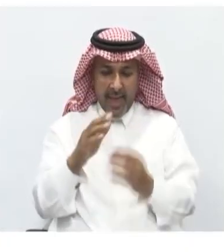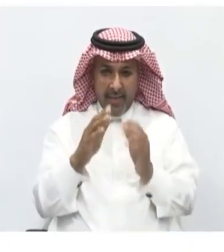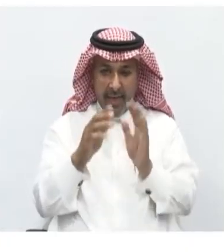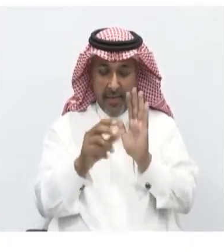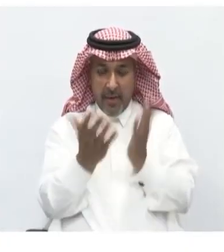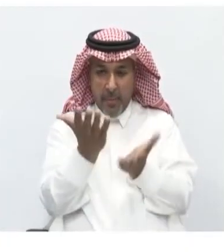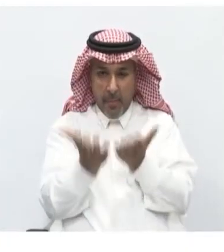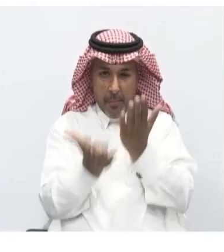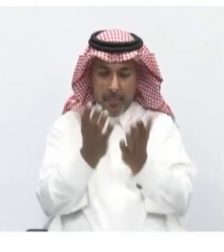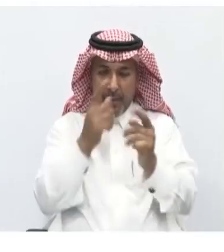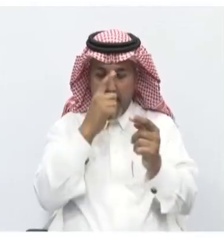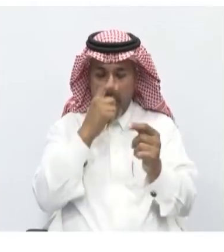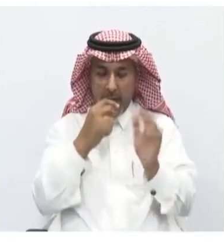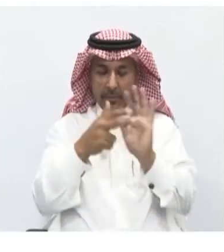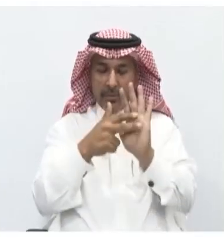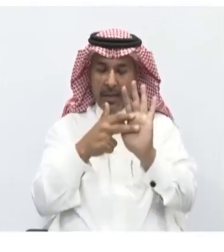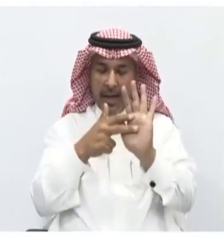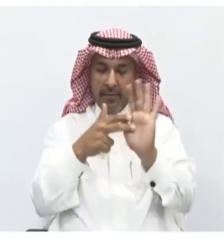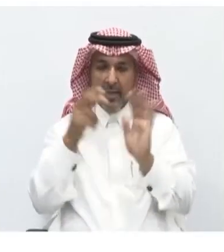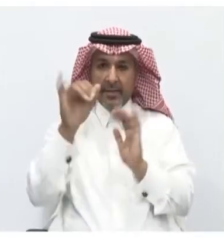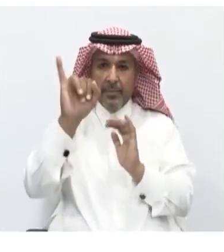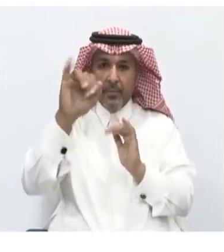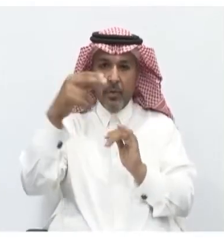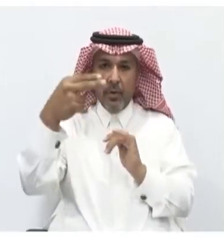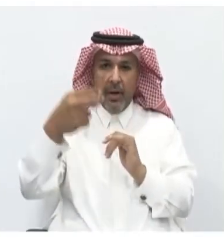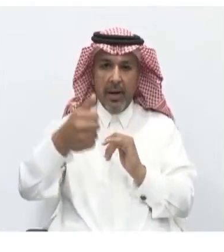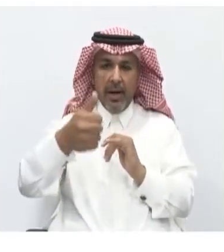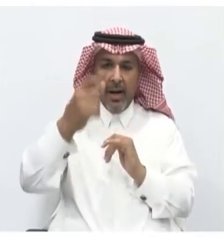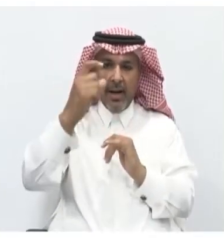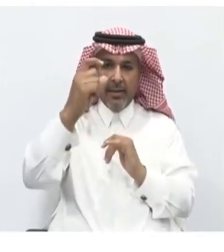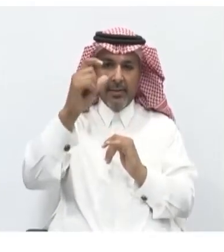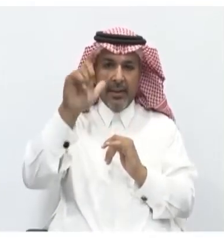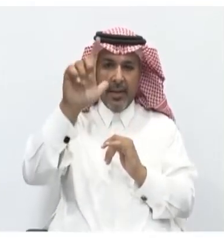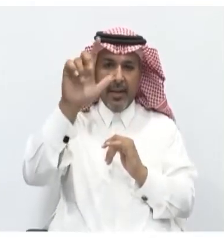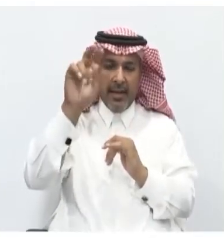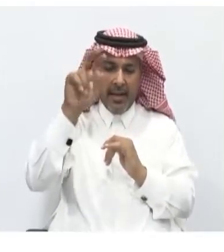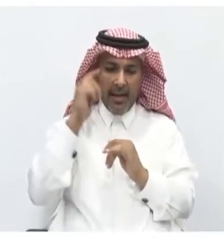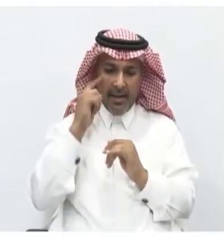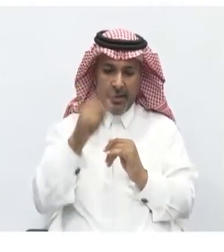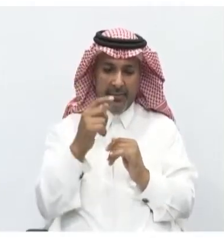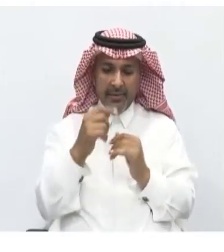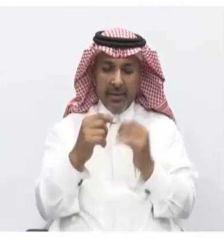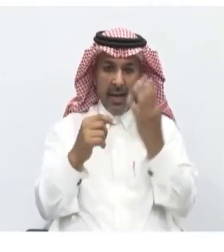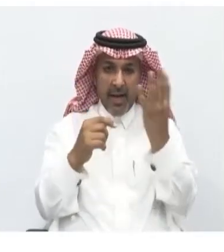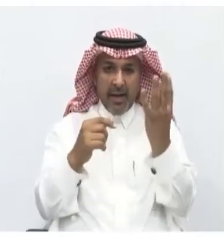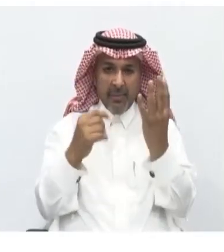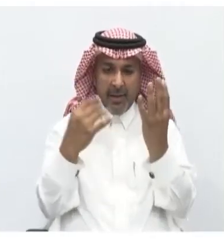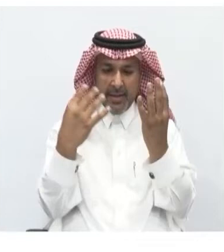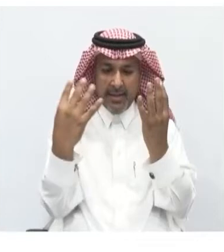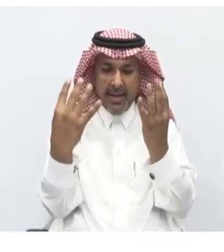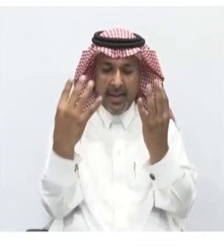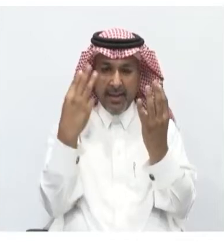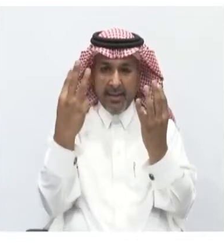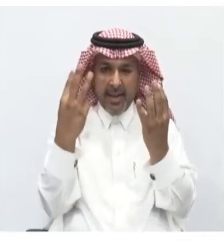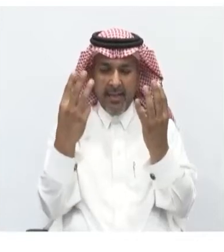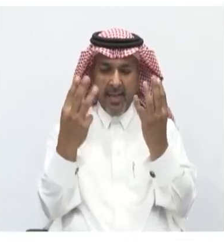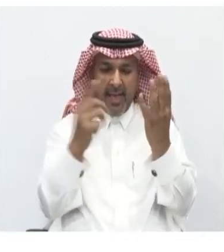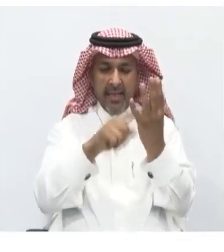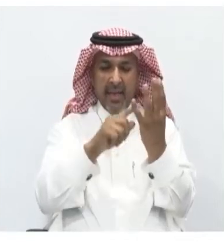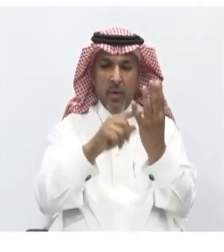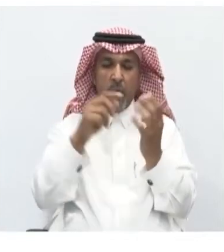مثل ما كتبنا قبل قليل هذه هي المعادله حديد مع ثلاث جزيئات من الاكسجين اعطاني اكسيد الحديد